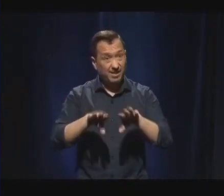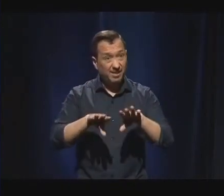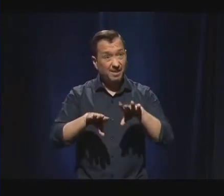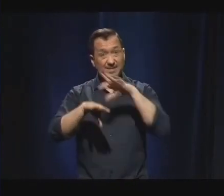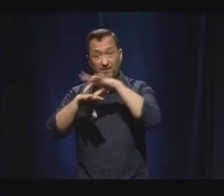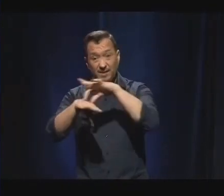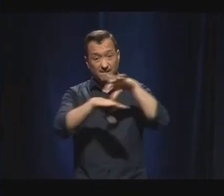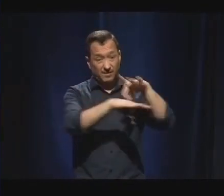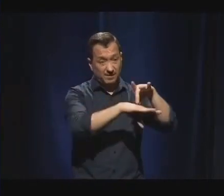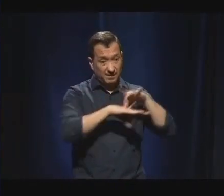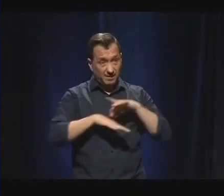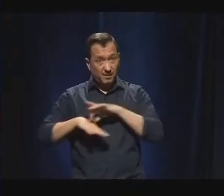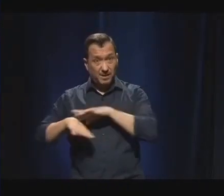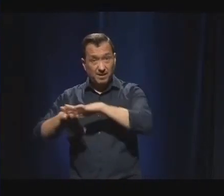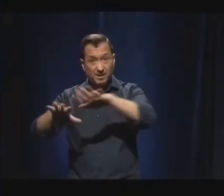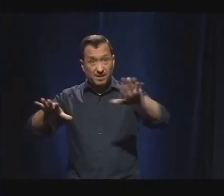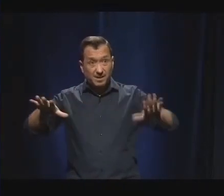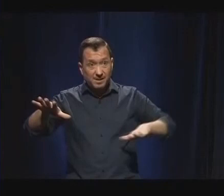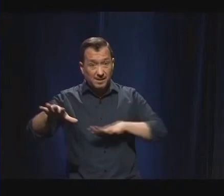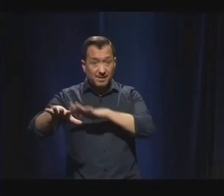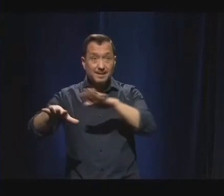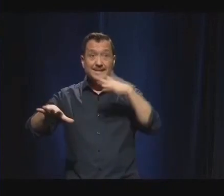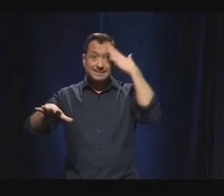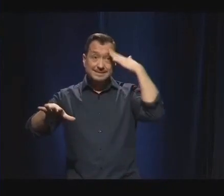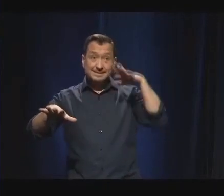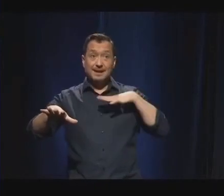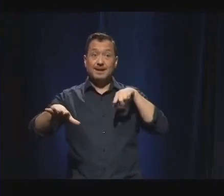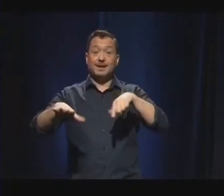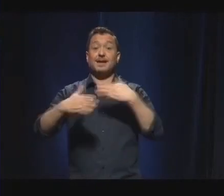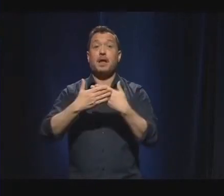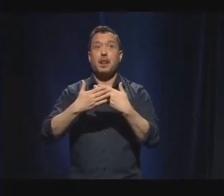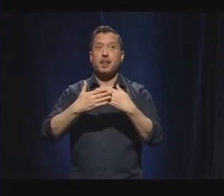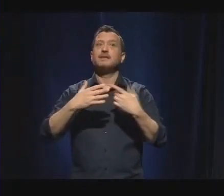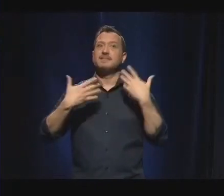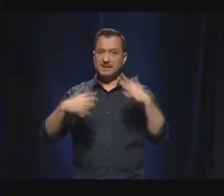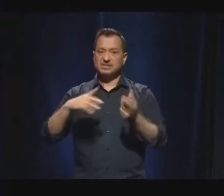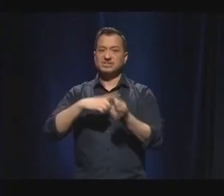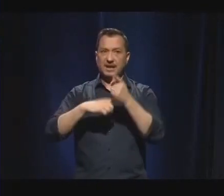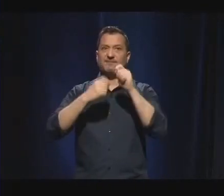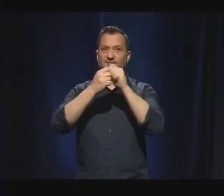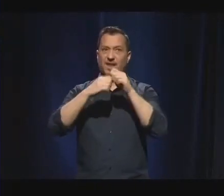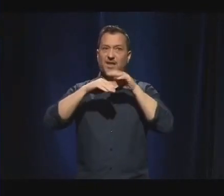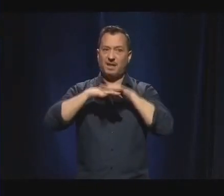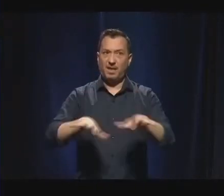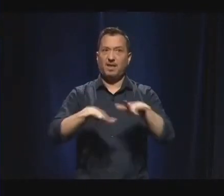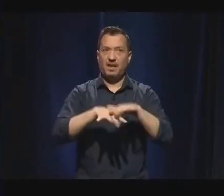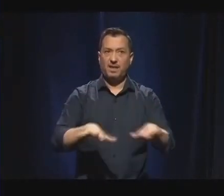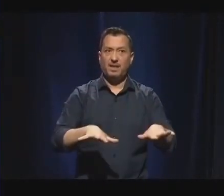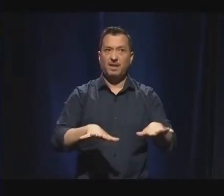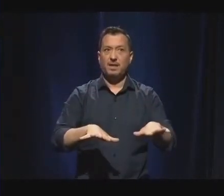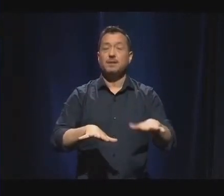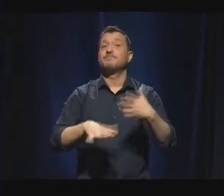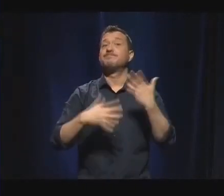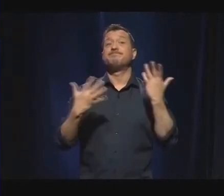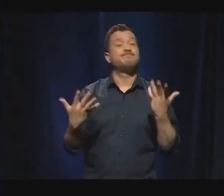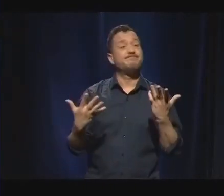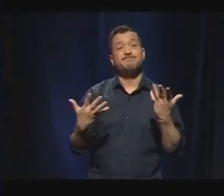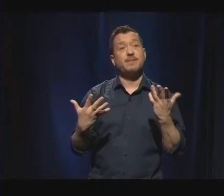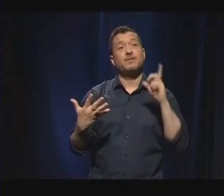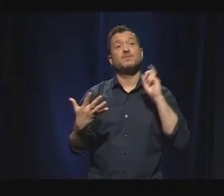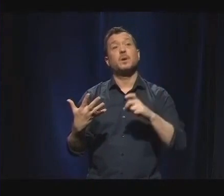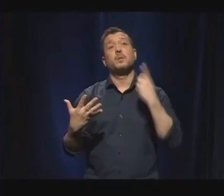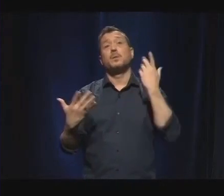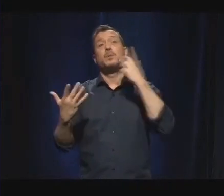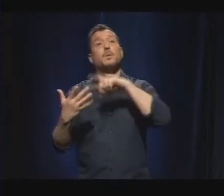des variants dans des éclosions au niveau scolaire, etc. Ce qui va nous aider, c'est qu'il y a toute une série de mesures. Hein. Je veux juste que vous compreniez que